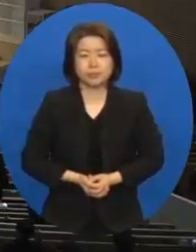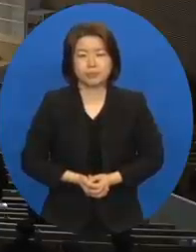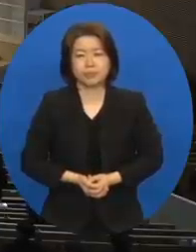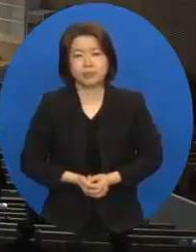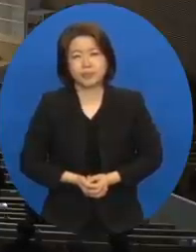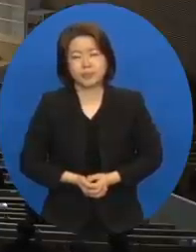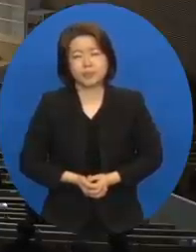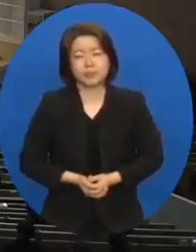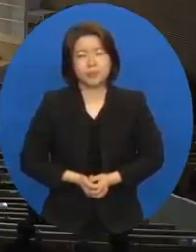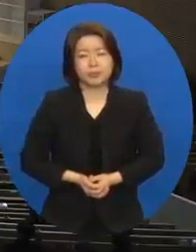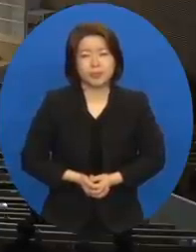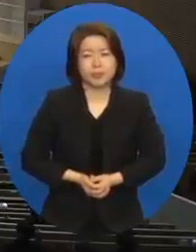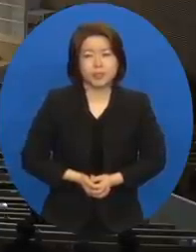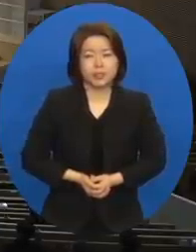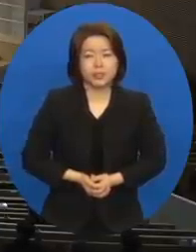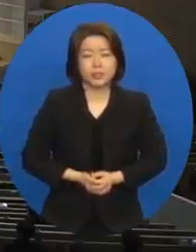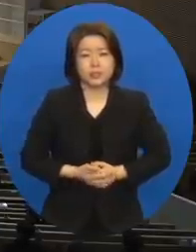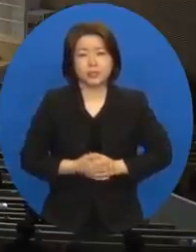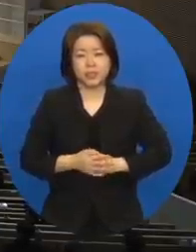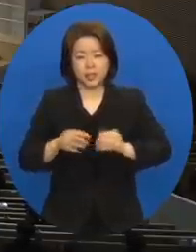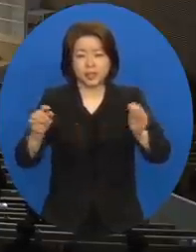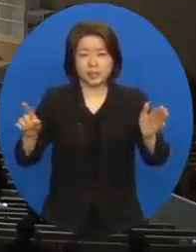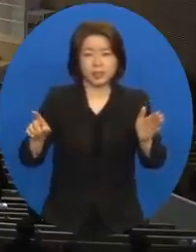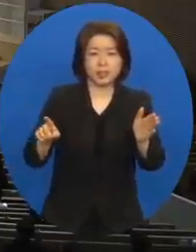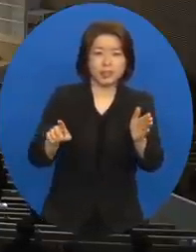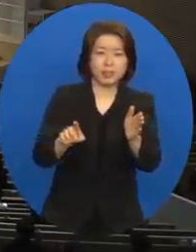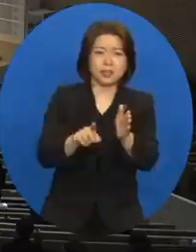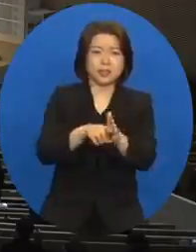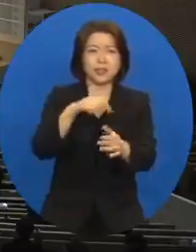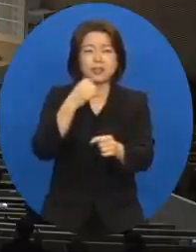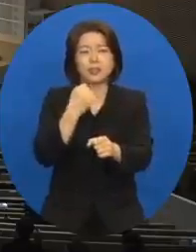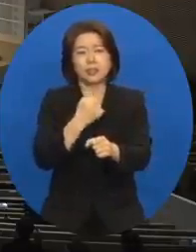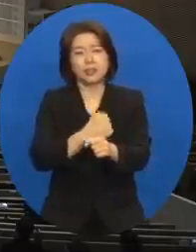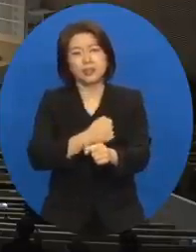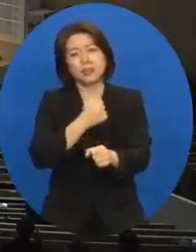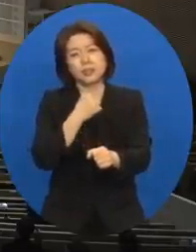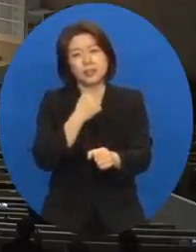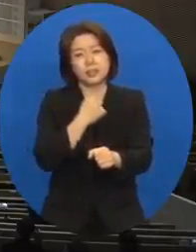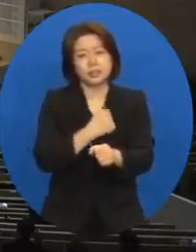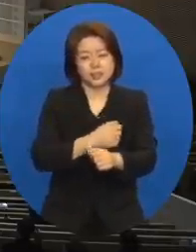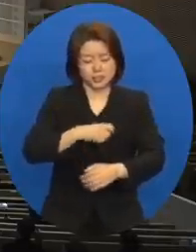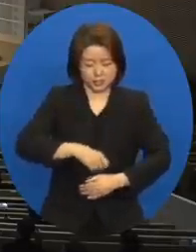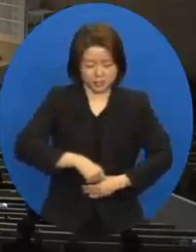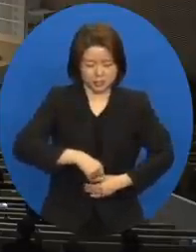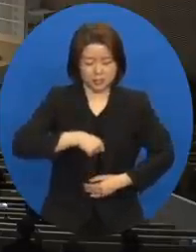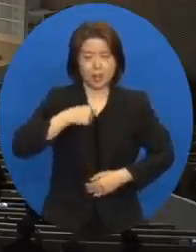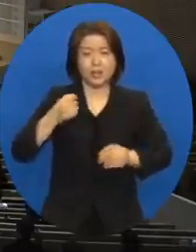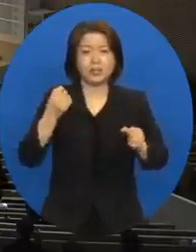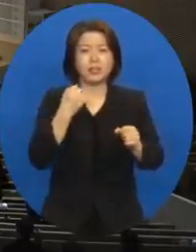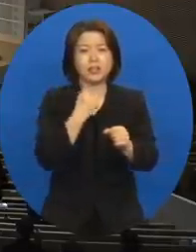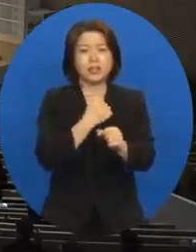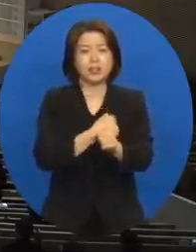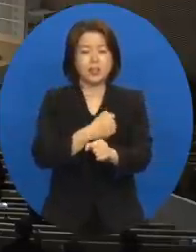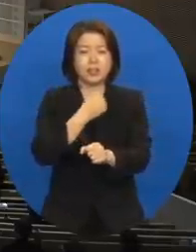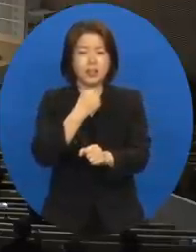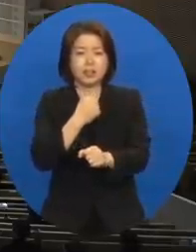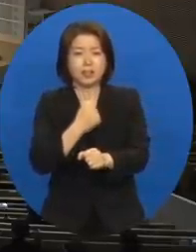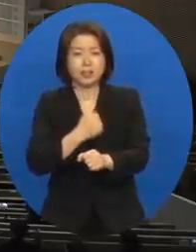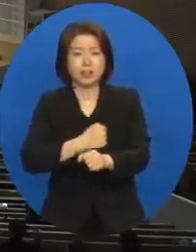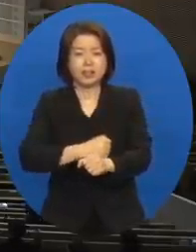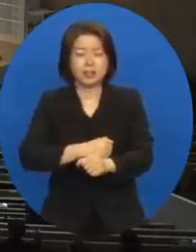으 the a all over